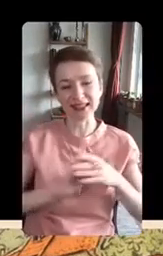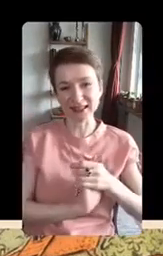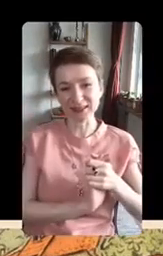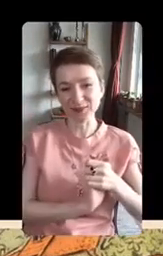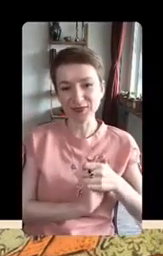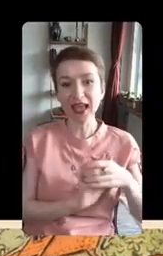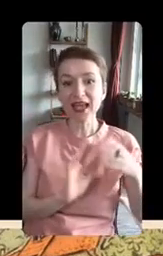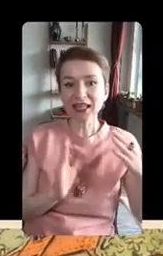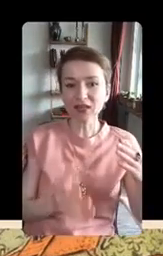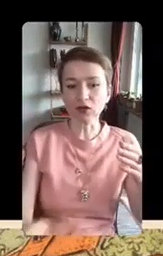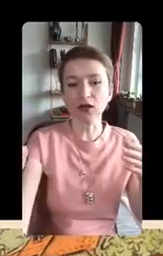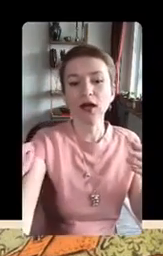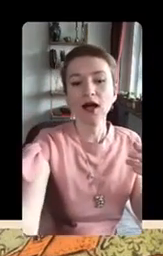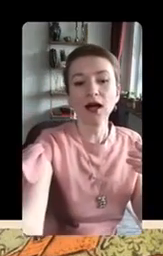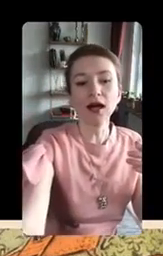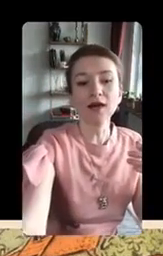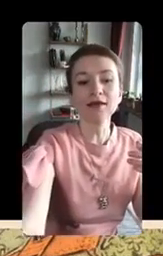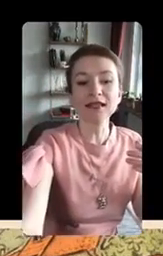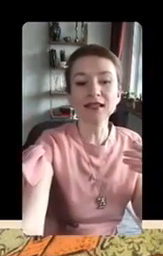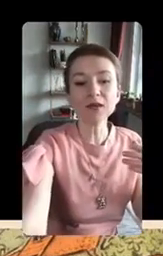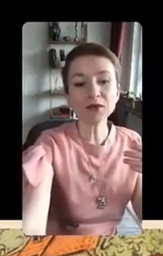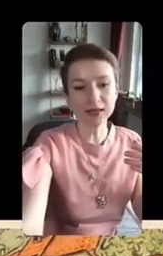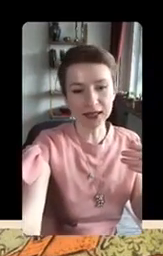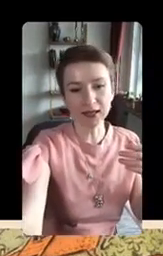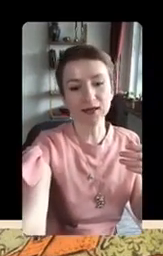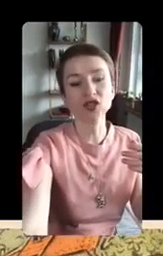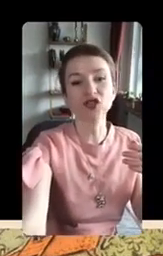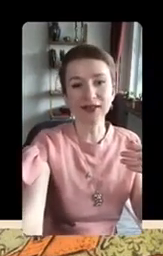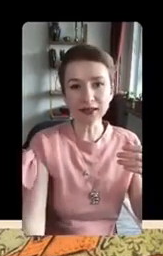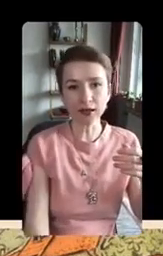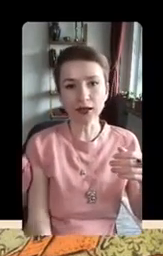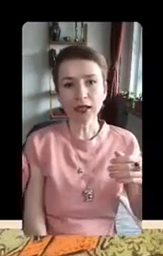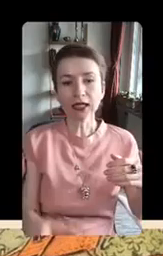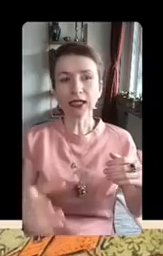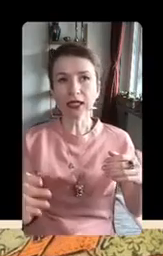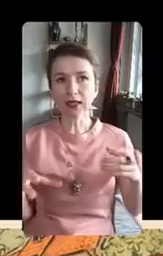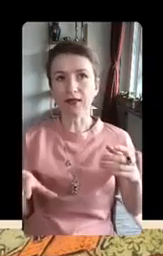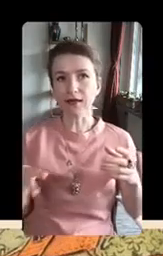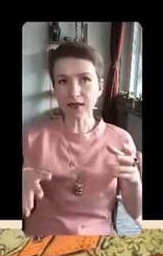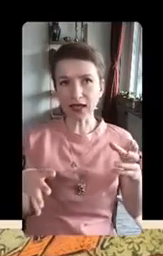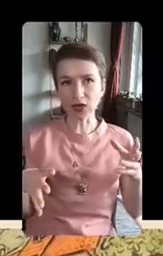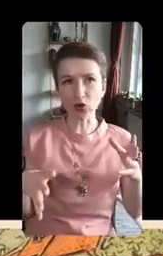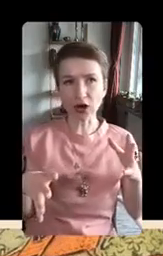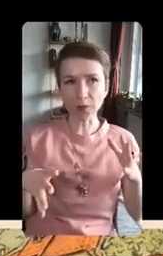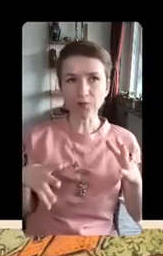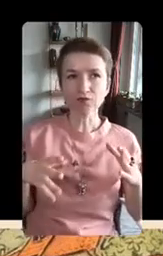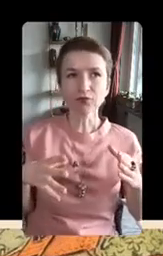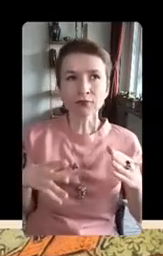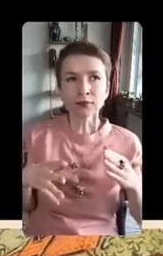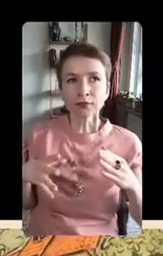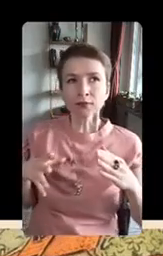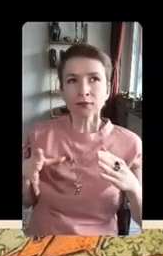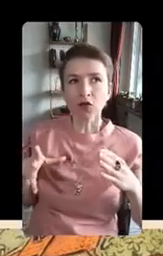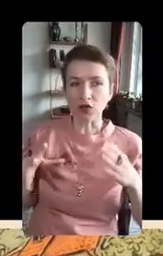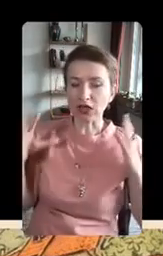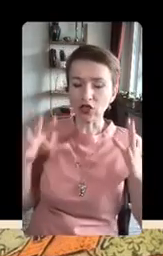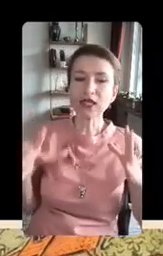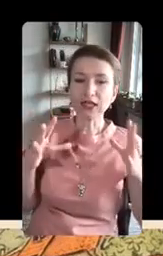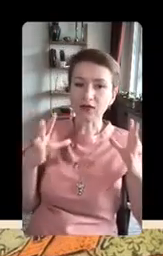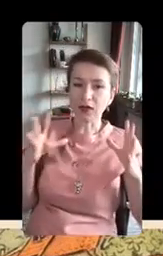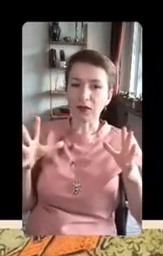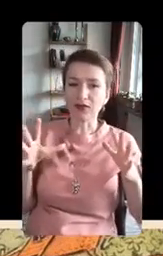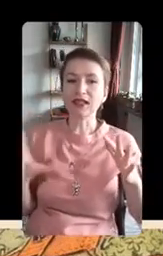кто присоединяется. Так вот, на самом деле шведы — это нация, которая